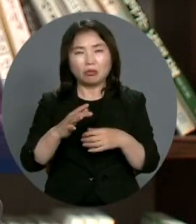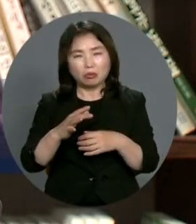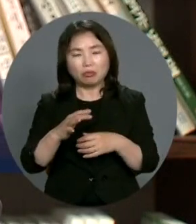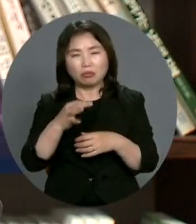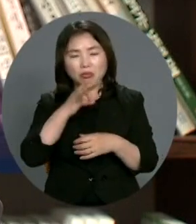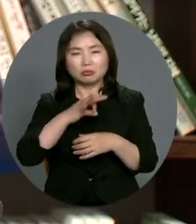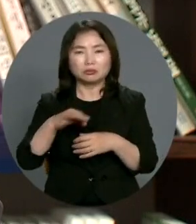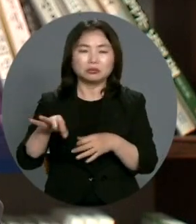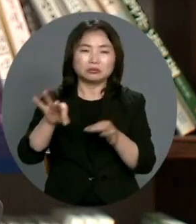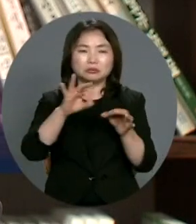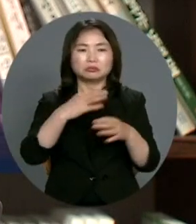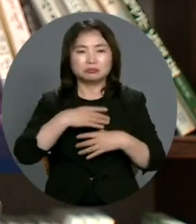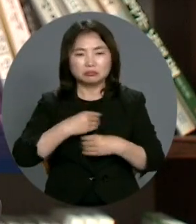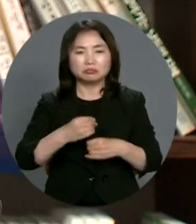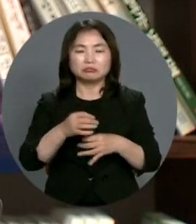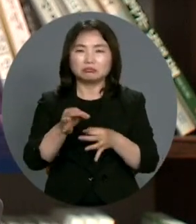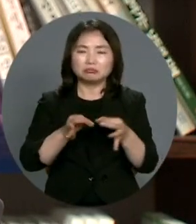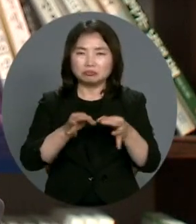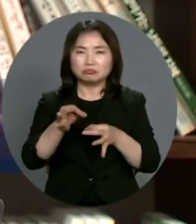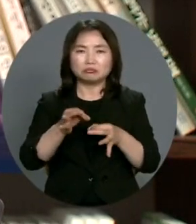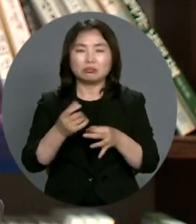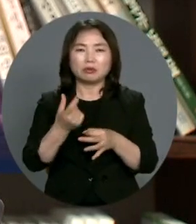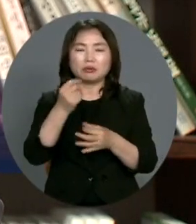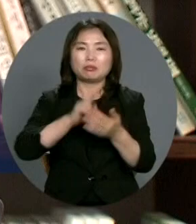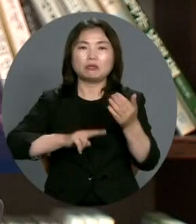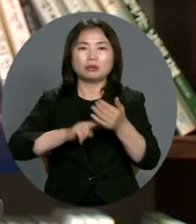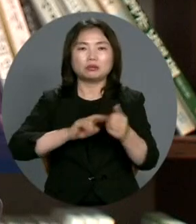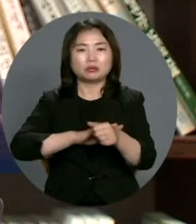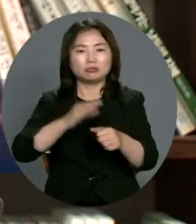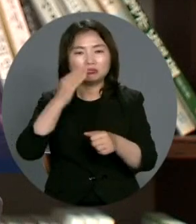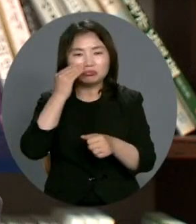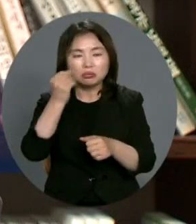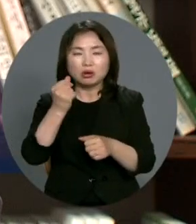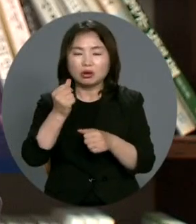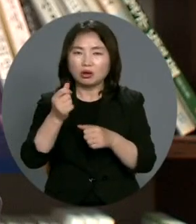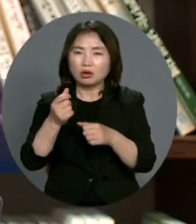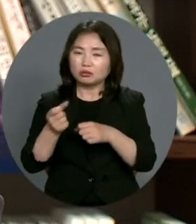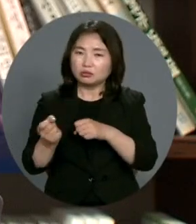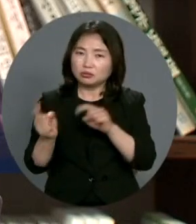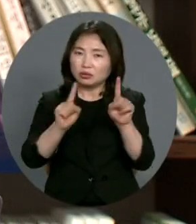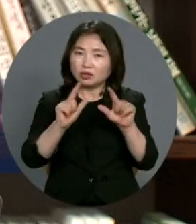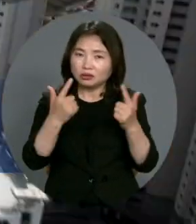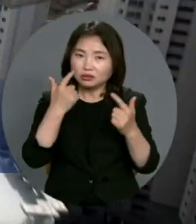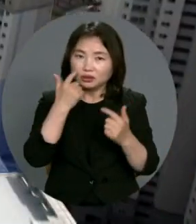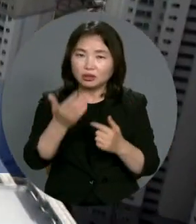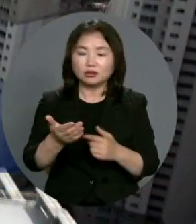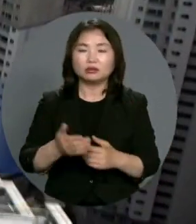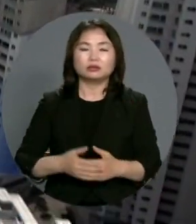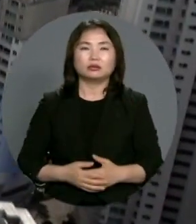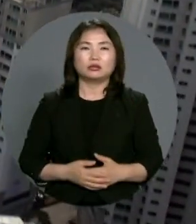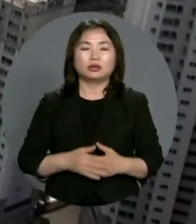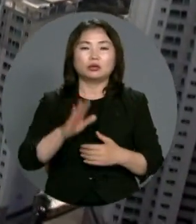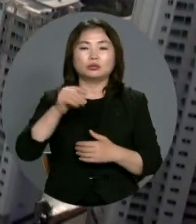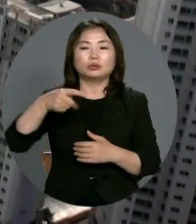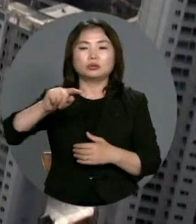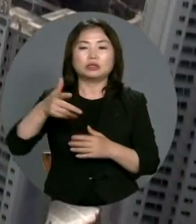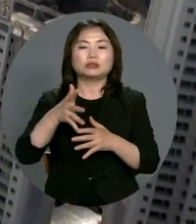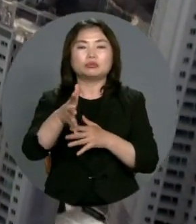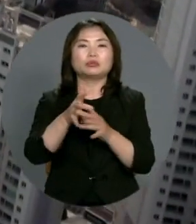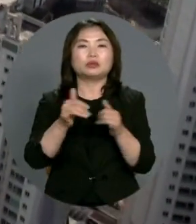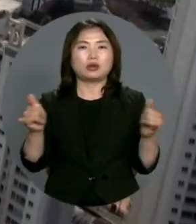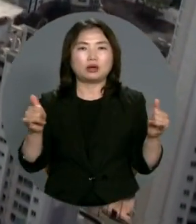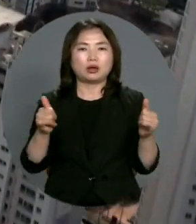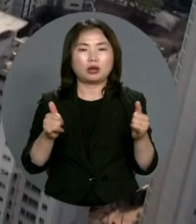금리도 좀 안정적이고 시장에 급매도 빠졌고 이게 반등하는 시점이 아닌가 부동산 전문가들은